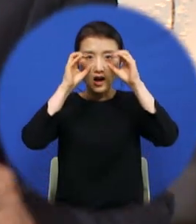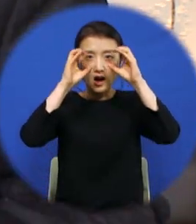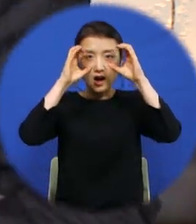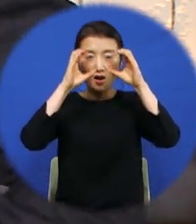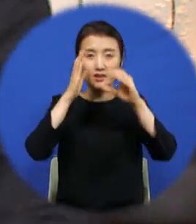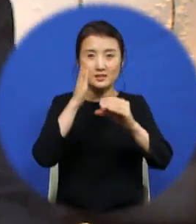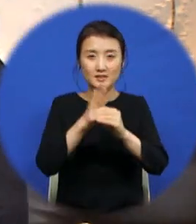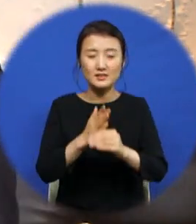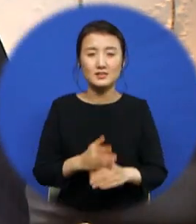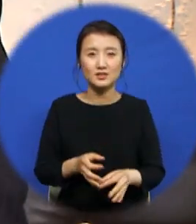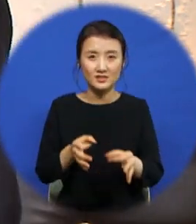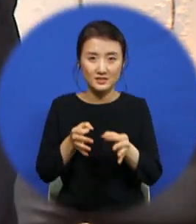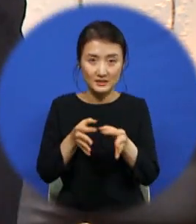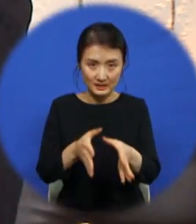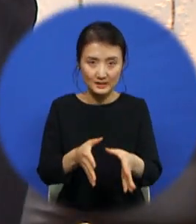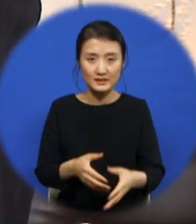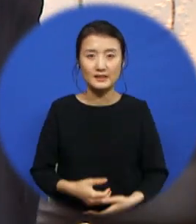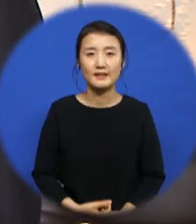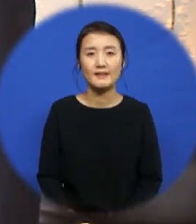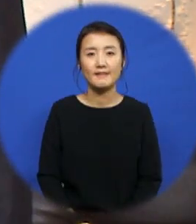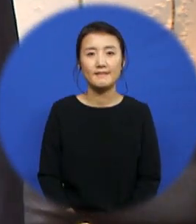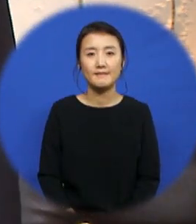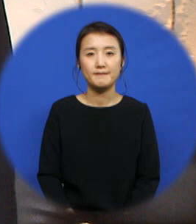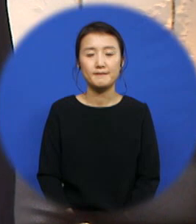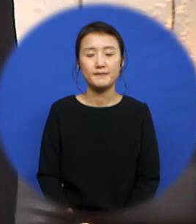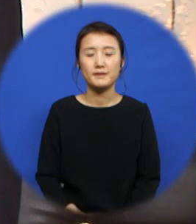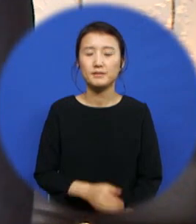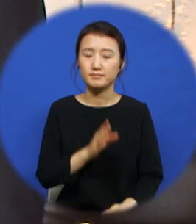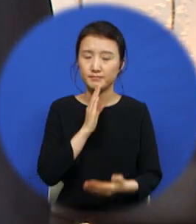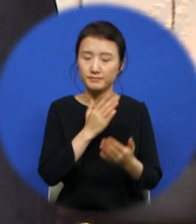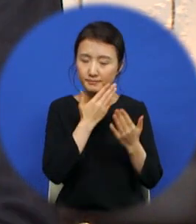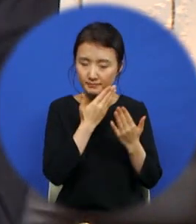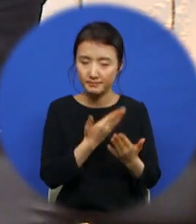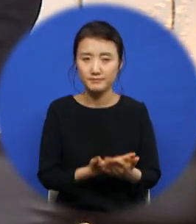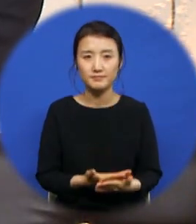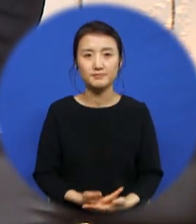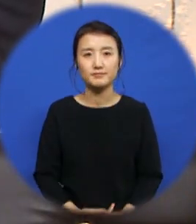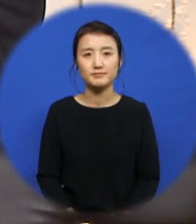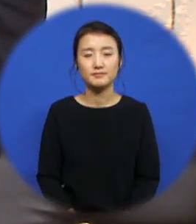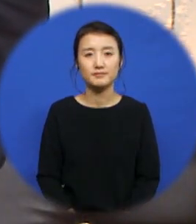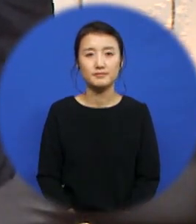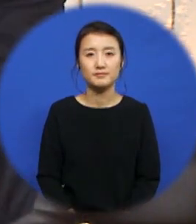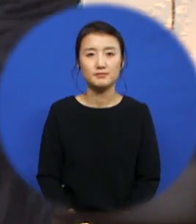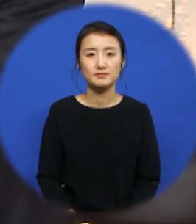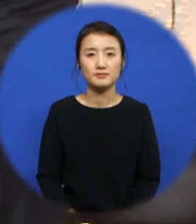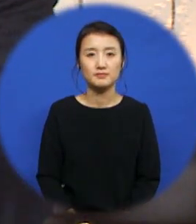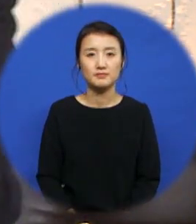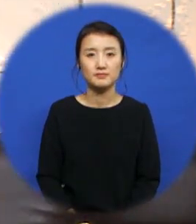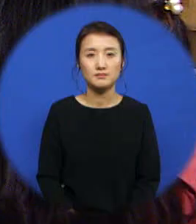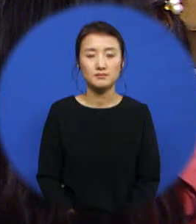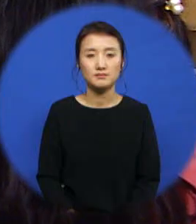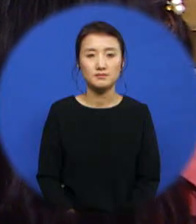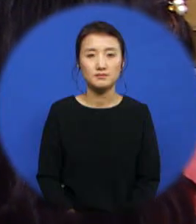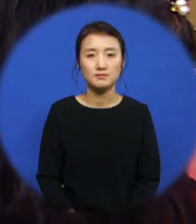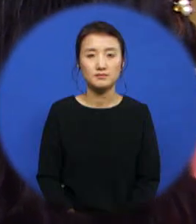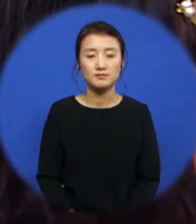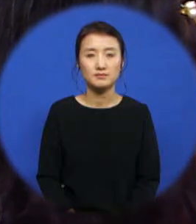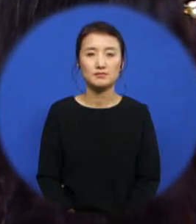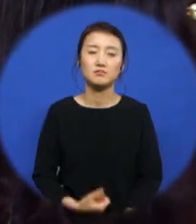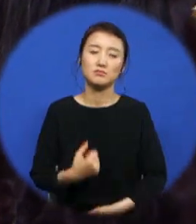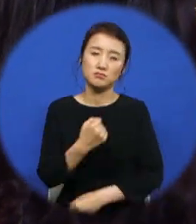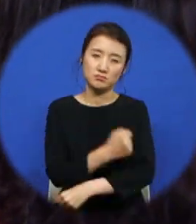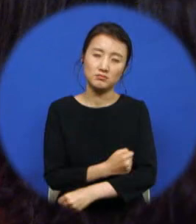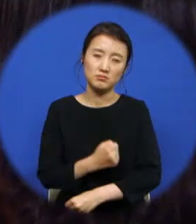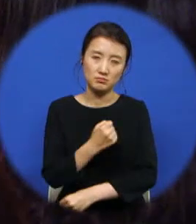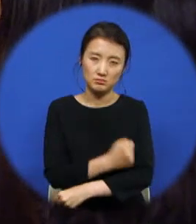투자 아 참 중요하죠 예 이 노동을 해 가지고